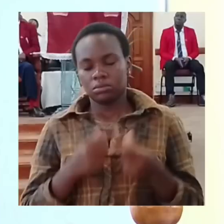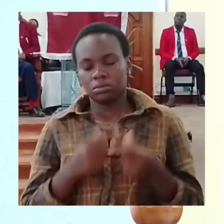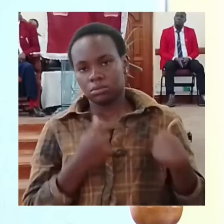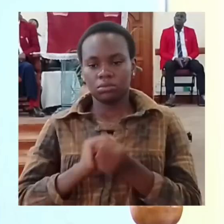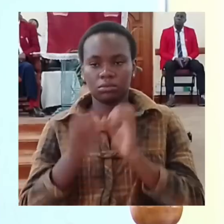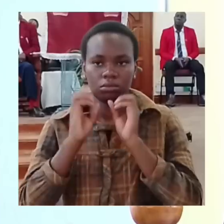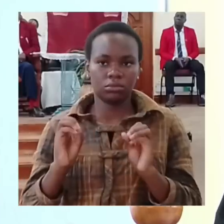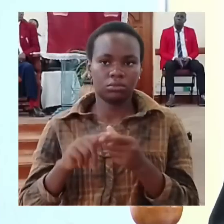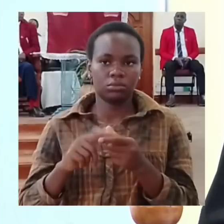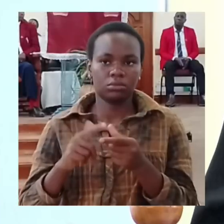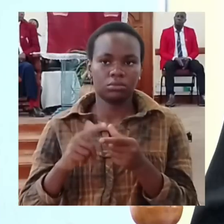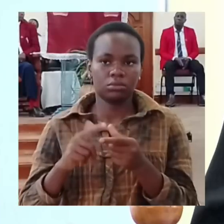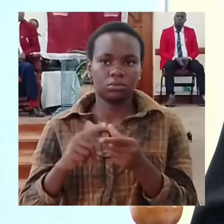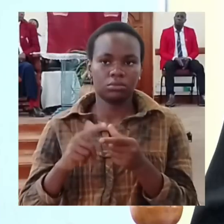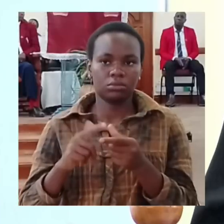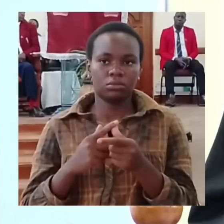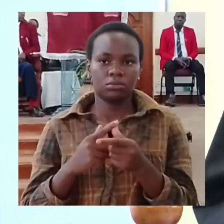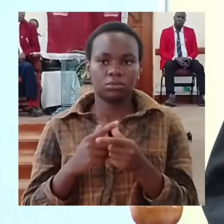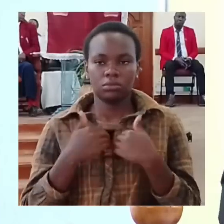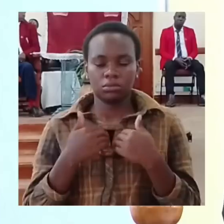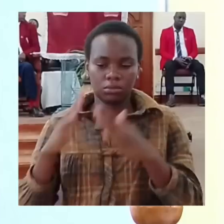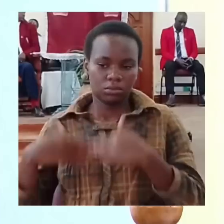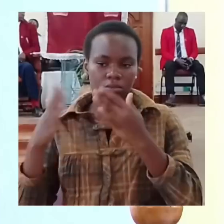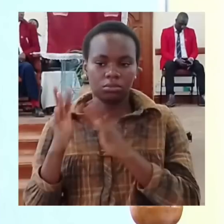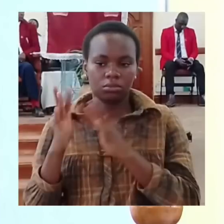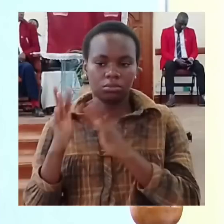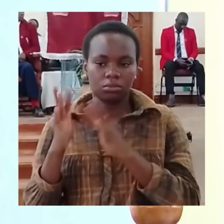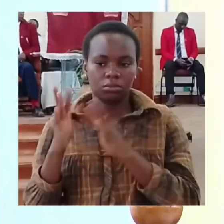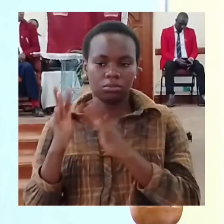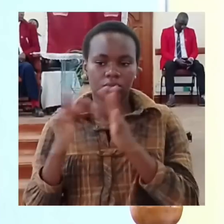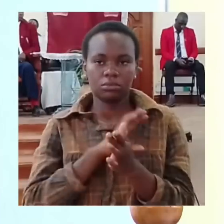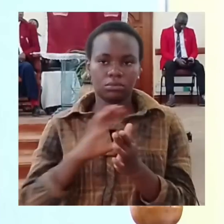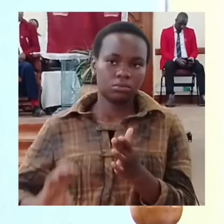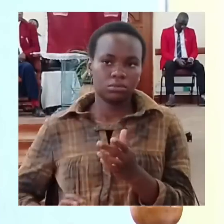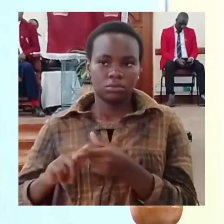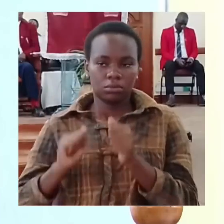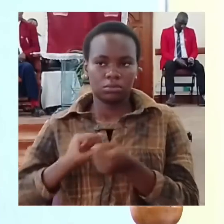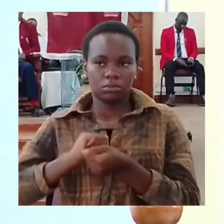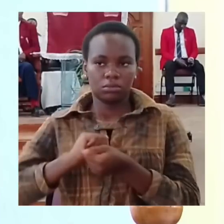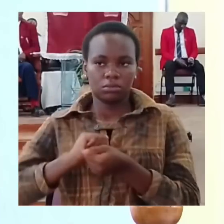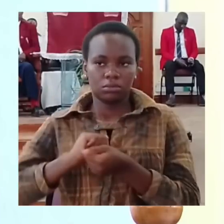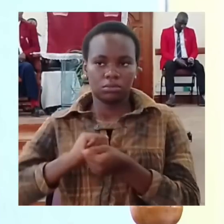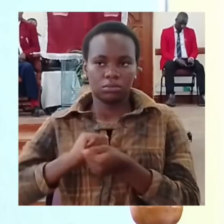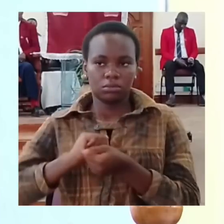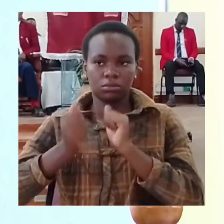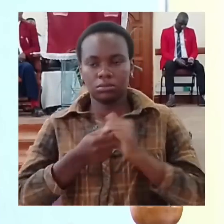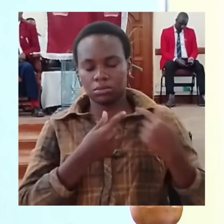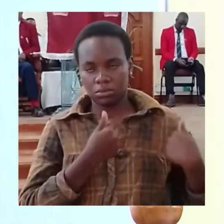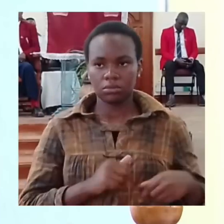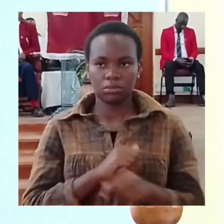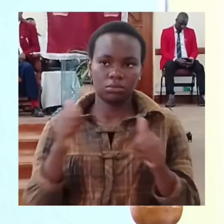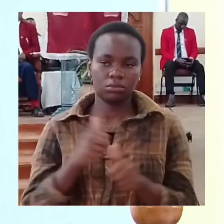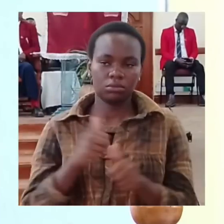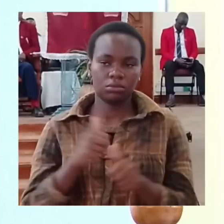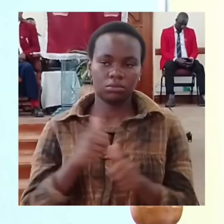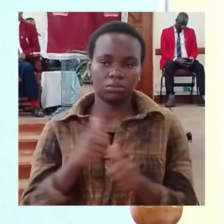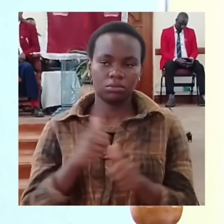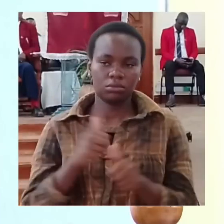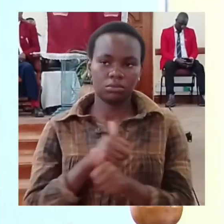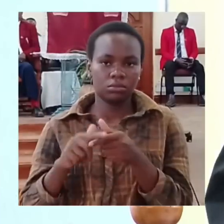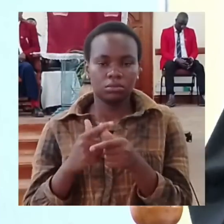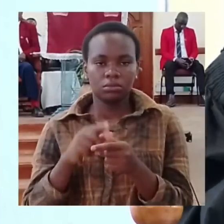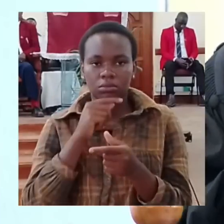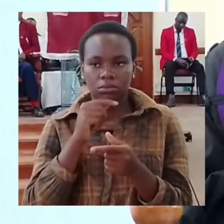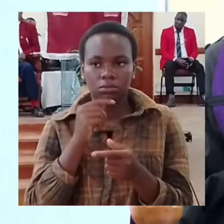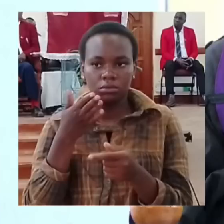No tungineana hari Jesu nio ikugarura ngoro iria nyumu. Na nikio athuri a PCMF